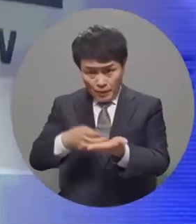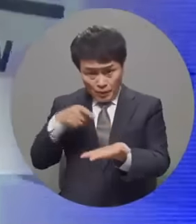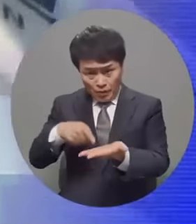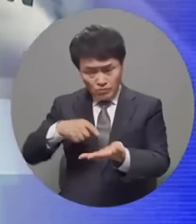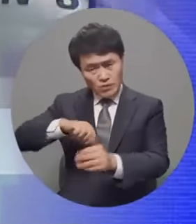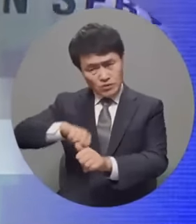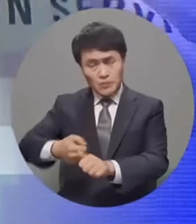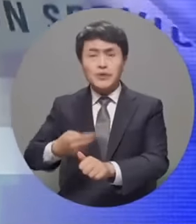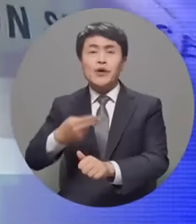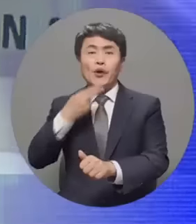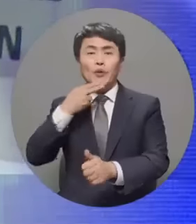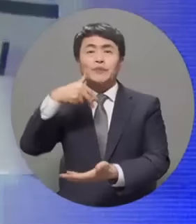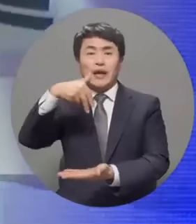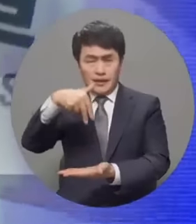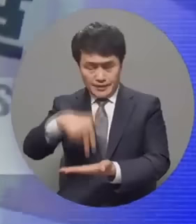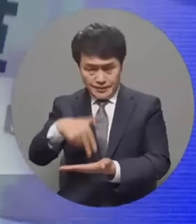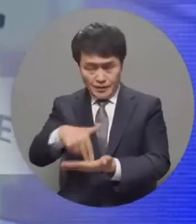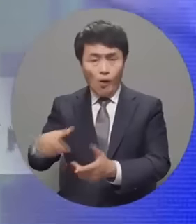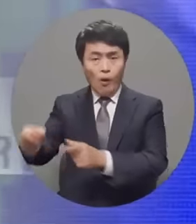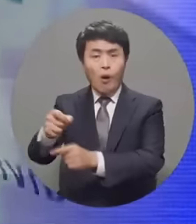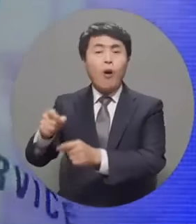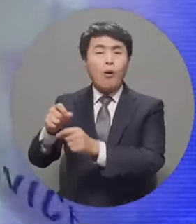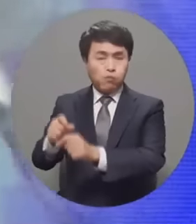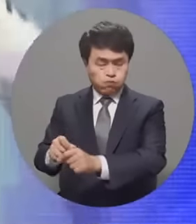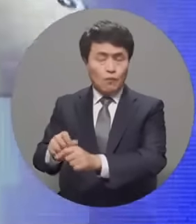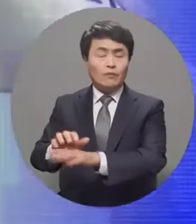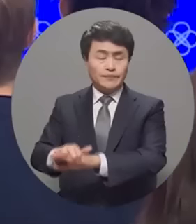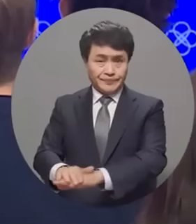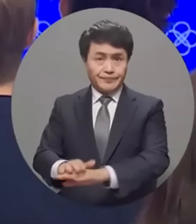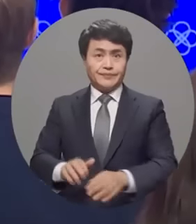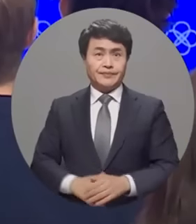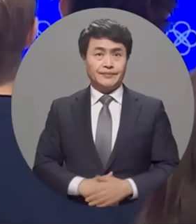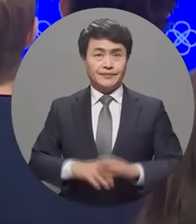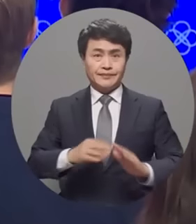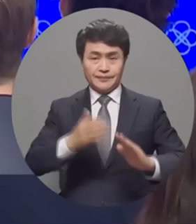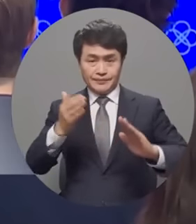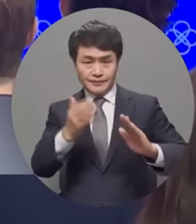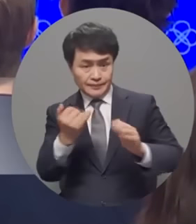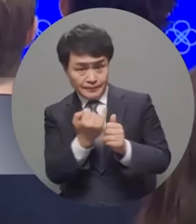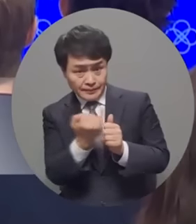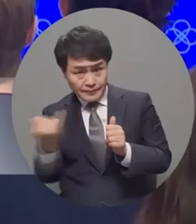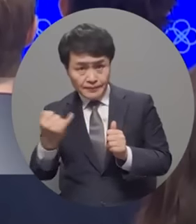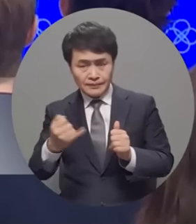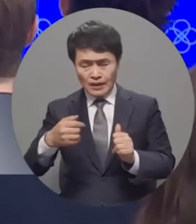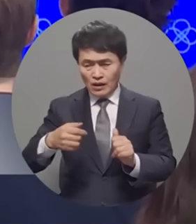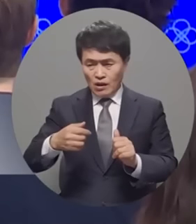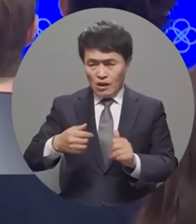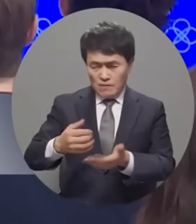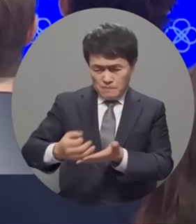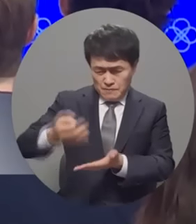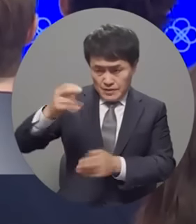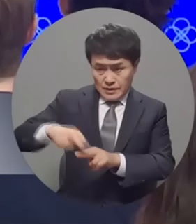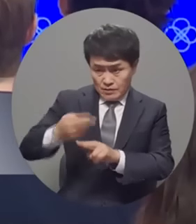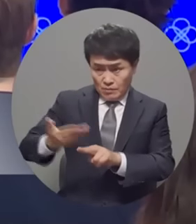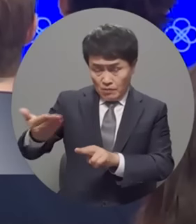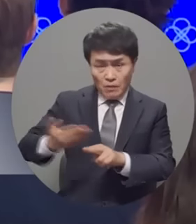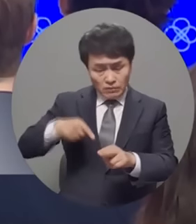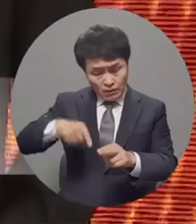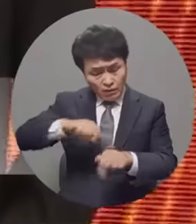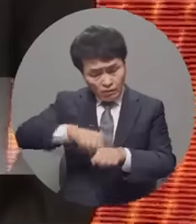처벌하기 어렵다는 잠정 결론을 내린 것으로 알려졌습니다. 공직자의 배우자는 고가의 선물을 받아도 처벌 조항이